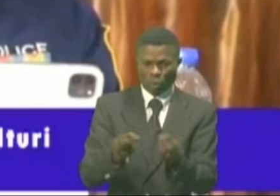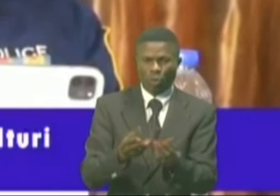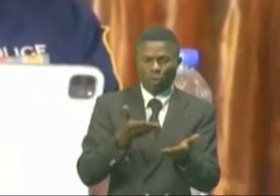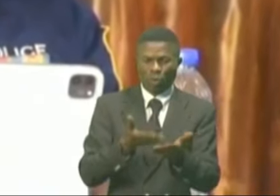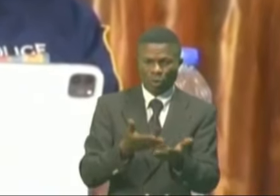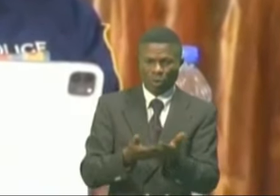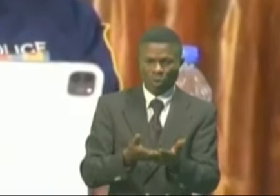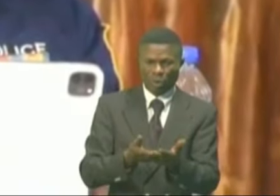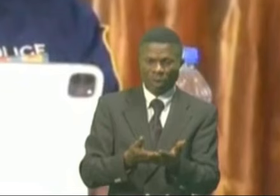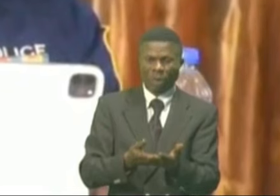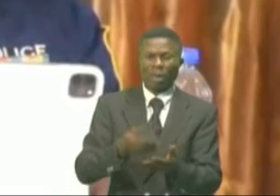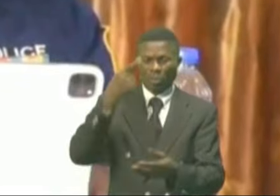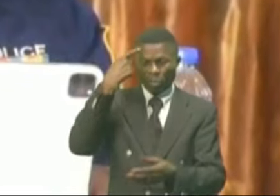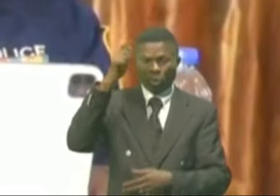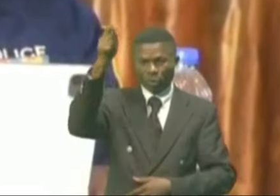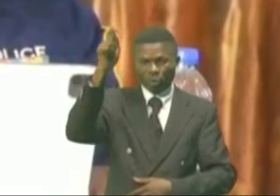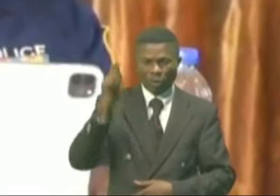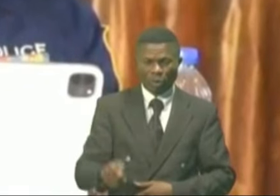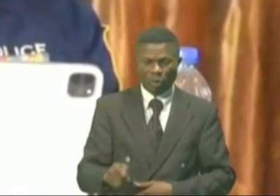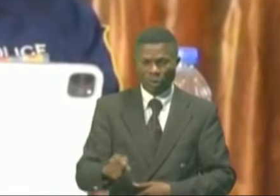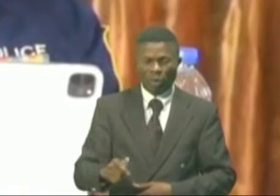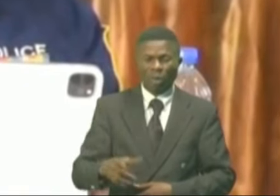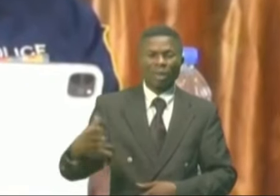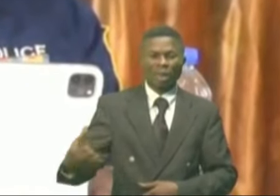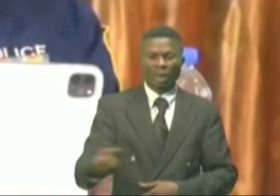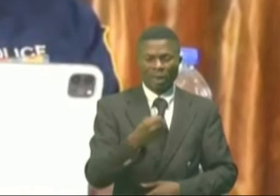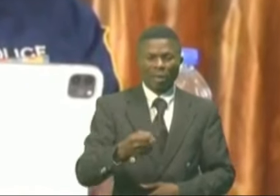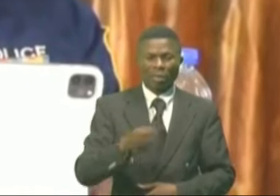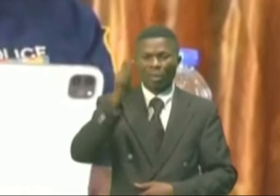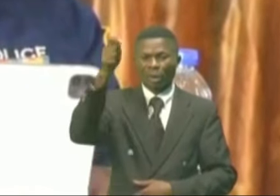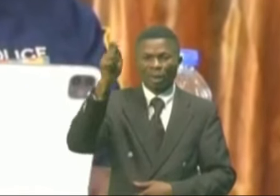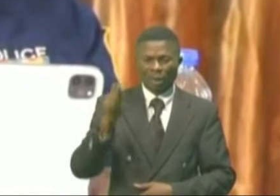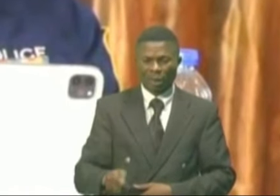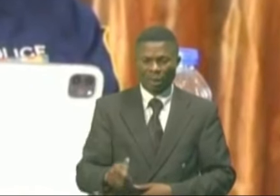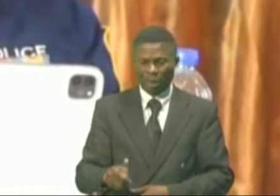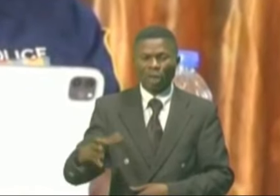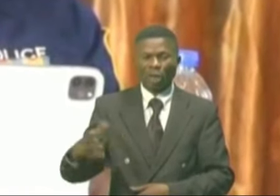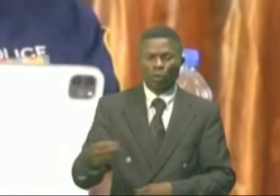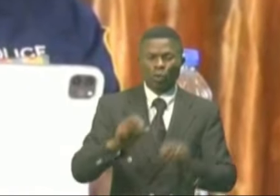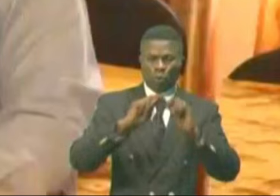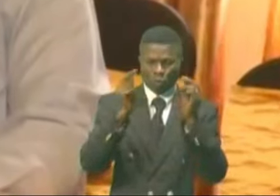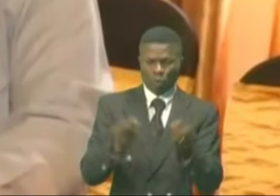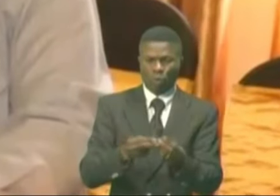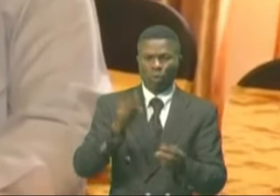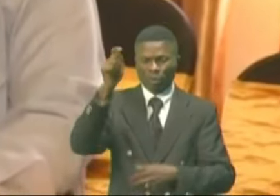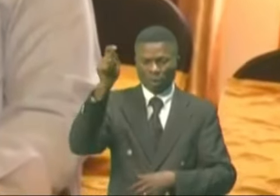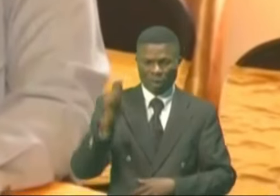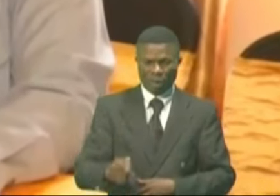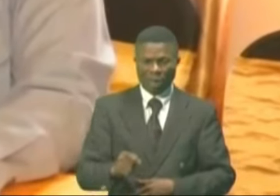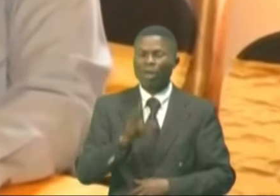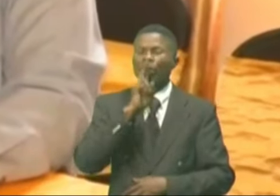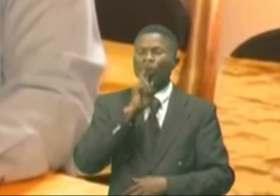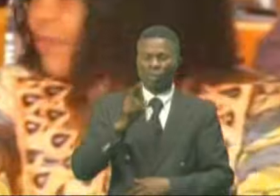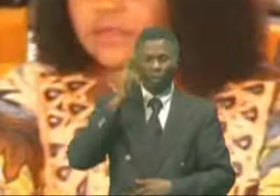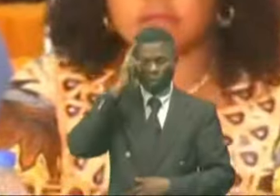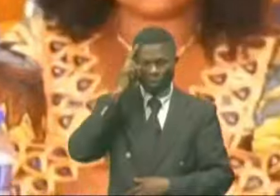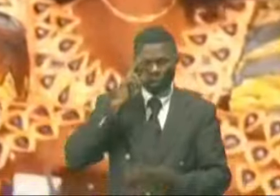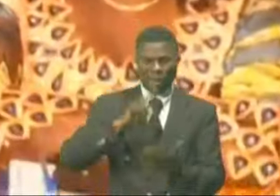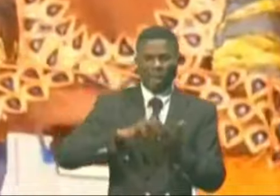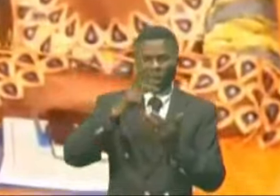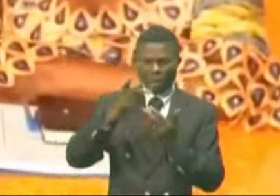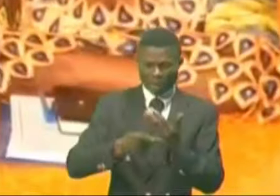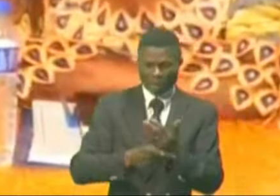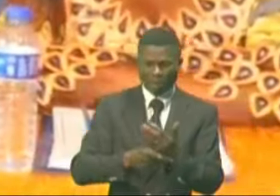défis sécuritaires et du désarmement des combattants des groupes armés. Il est rationnel de penser au renforcement